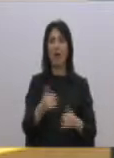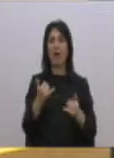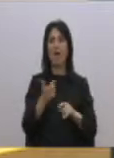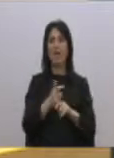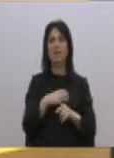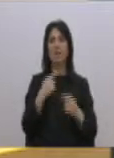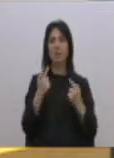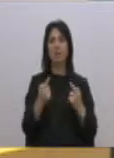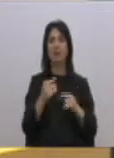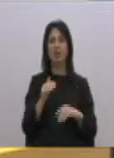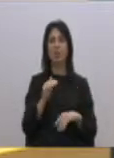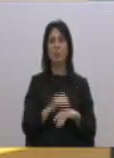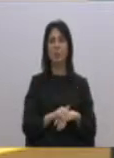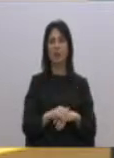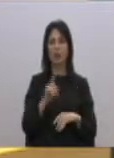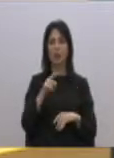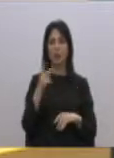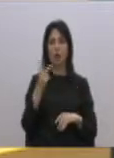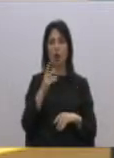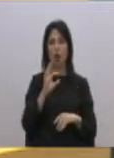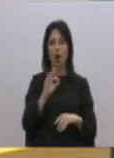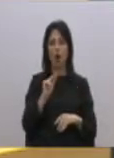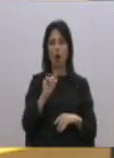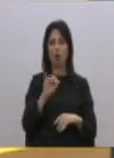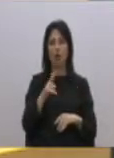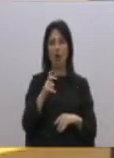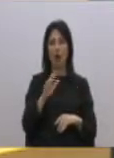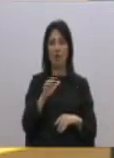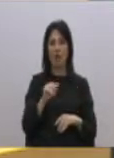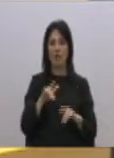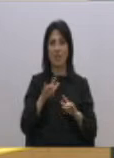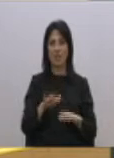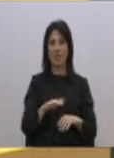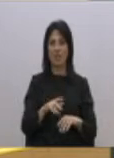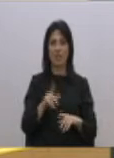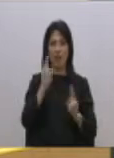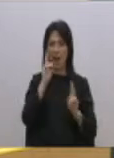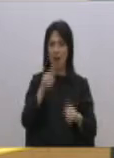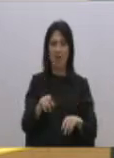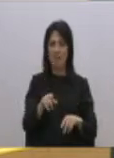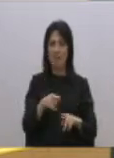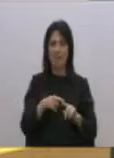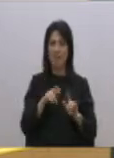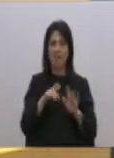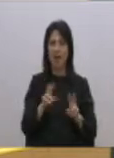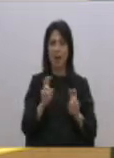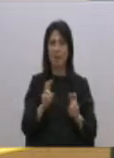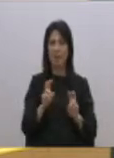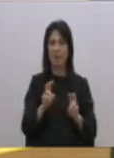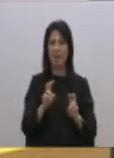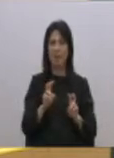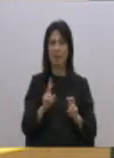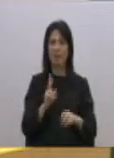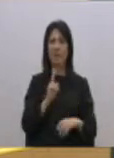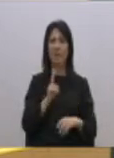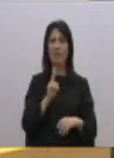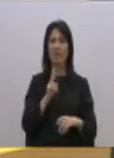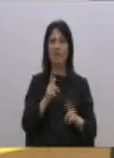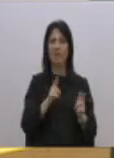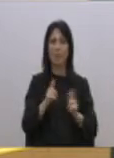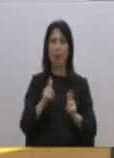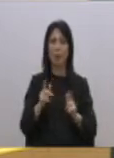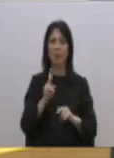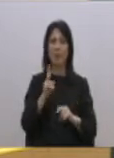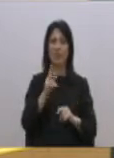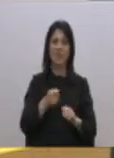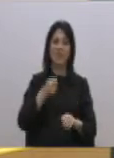ძალიან მნიშვნელოვანი ფაქტი ნომერი 2 ოჩიგავას საქმესთან დაკავშირებით. ხომ არ იცით ეს საქმე ვინ მოამზადა და